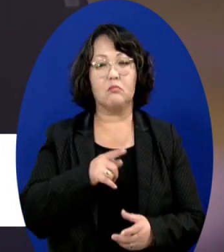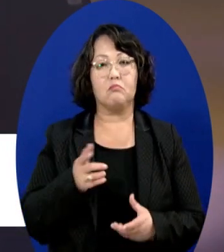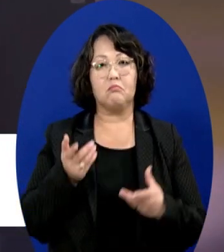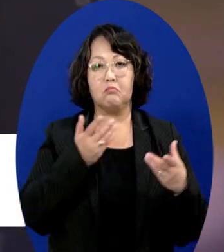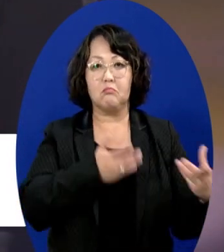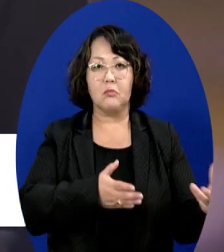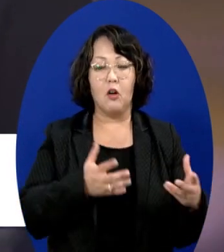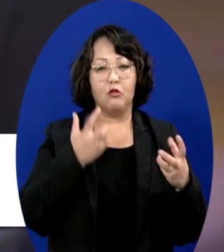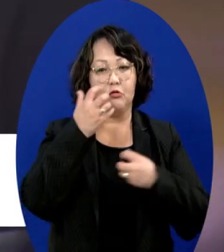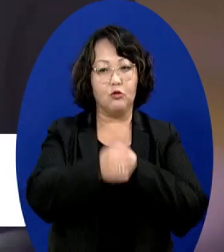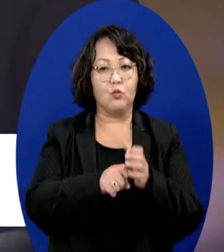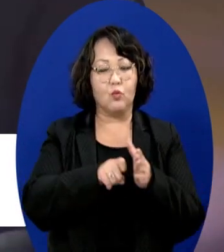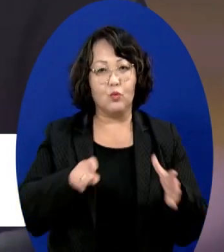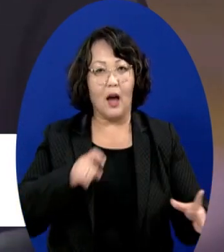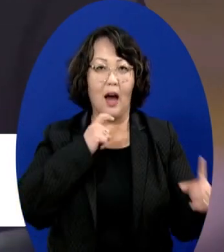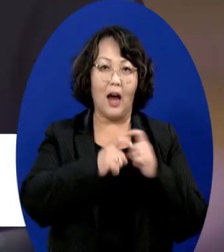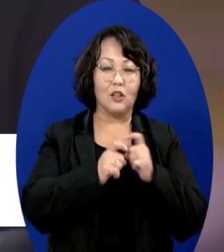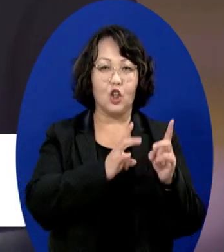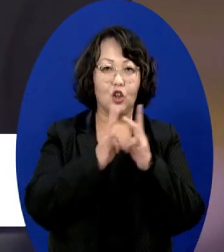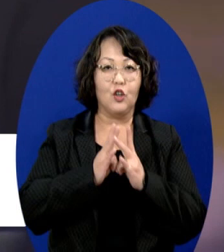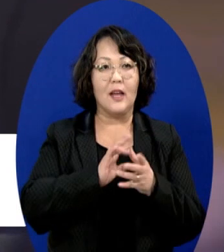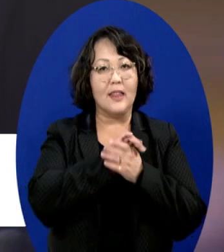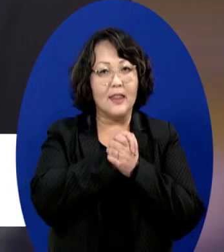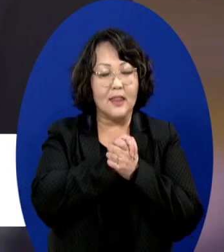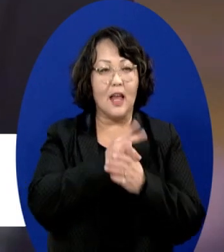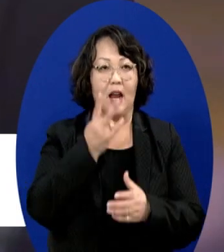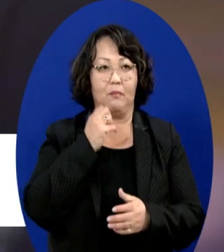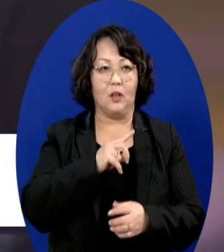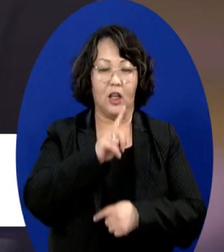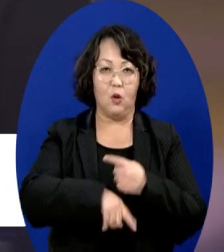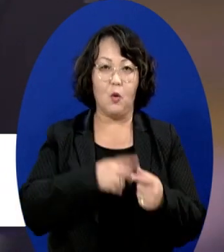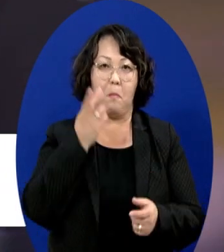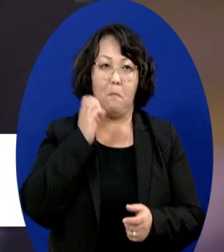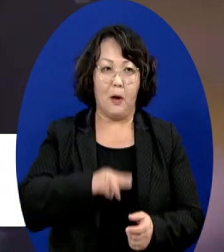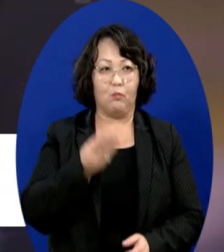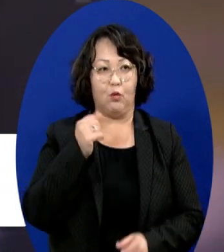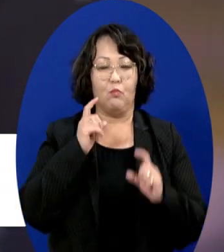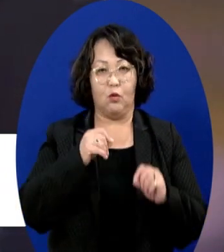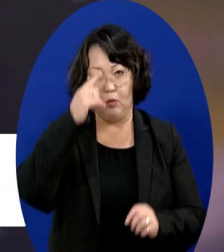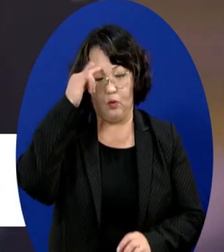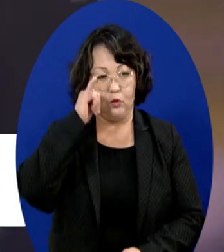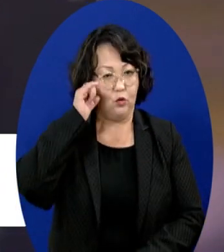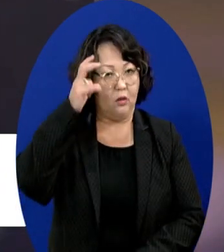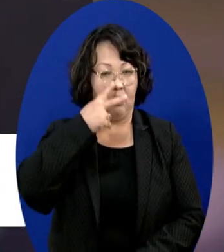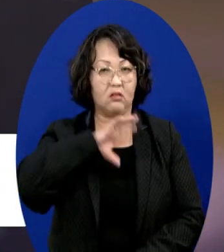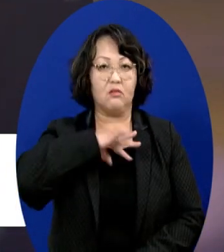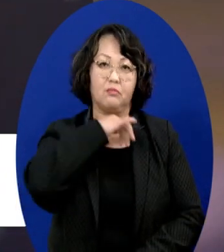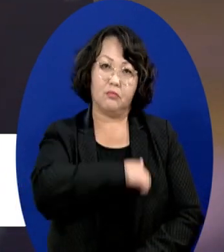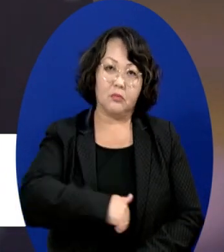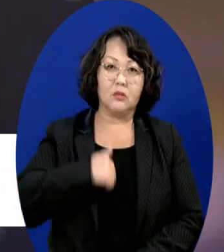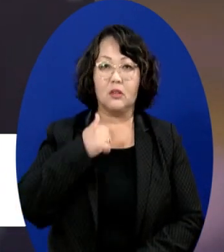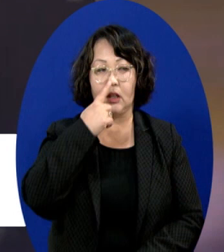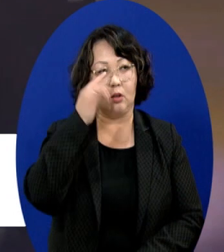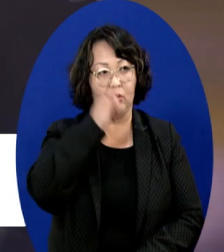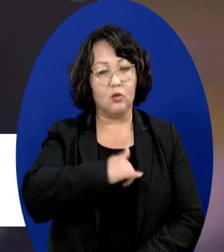нөхөрлөл, найрамдлыг улам бүр бэхжүүлсэнд Монгол улсын ерөнхийлөгч сэтгэл хангалуун байгаа болно. Хятадын засгийн газар ард иргэдээс манай улсад